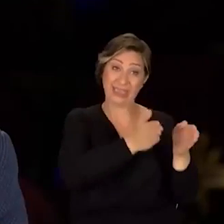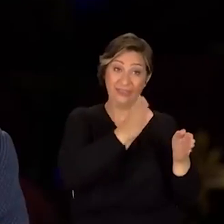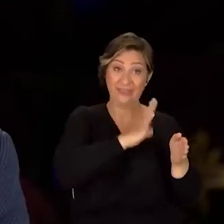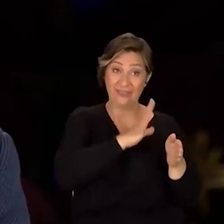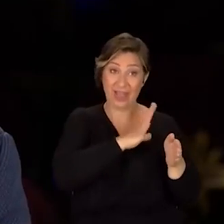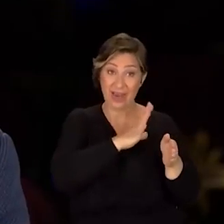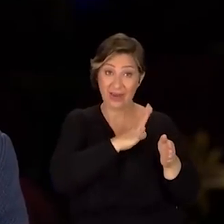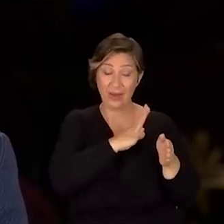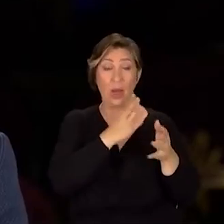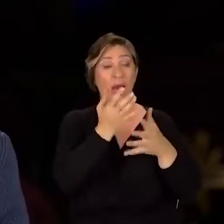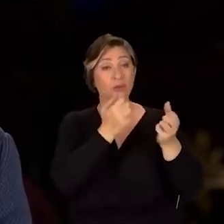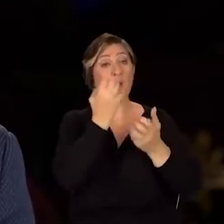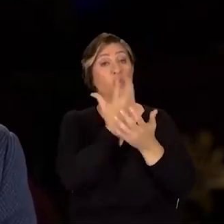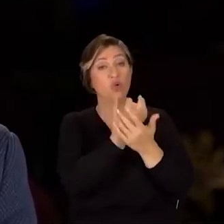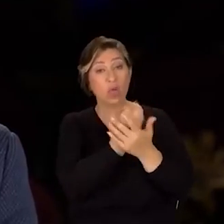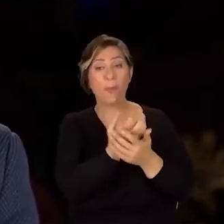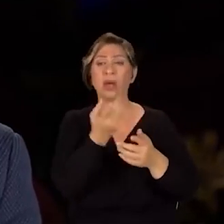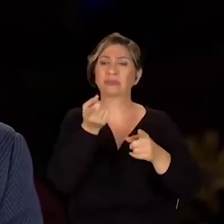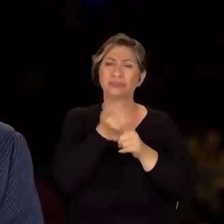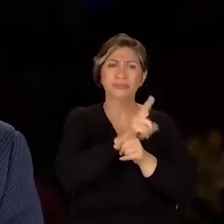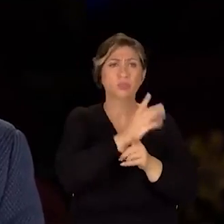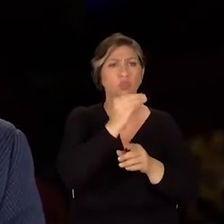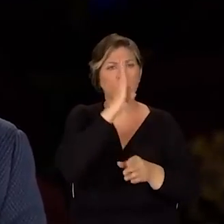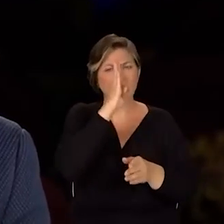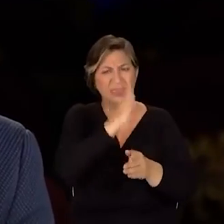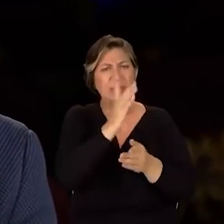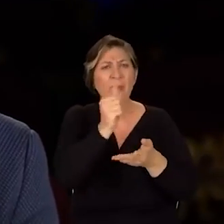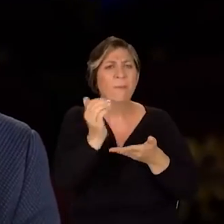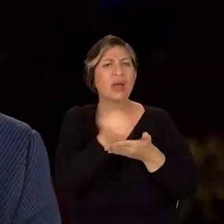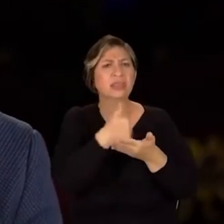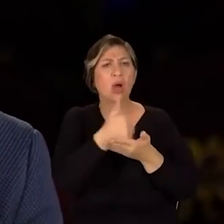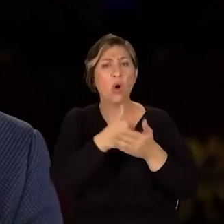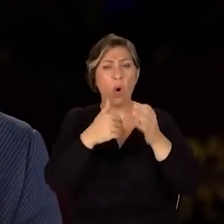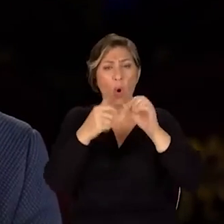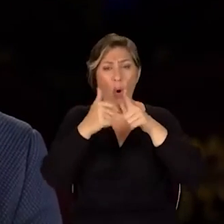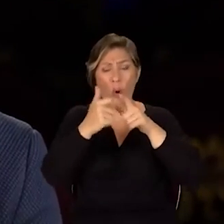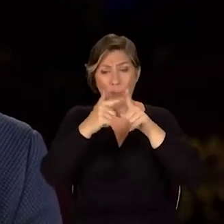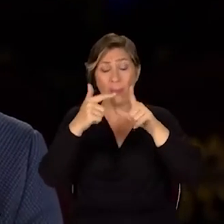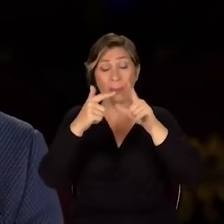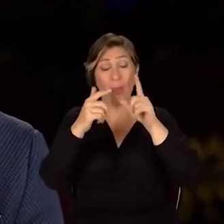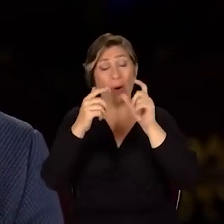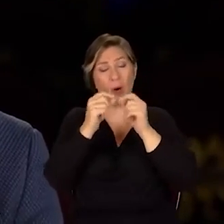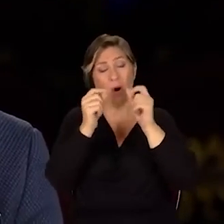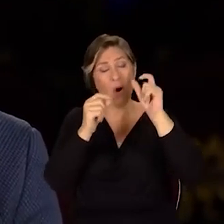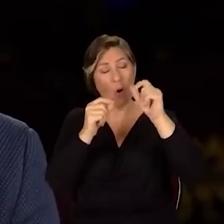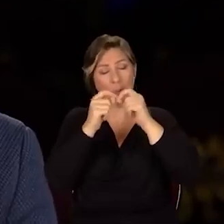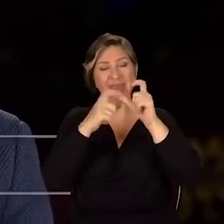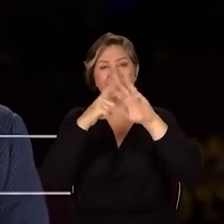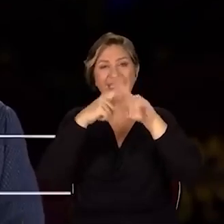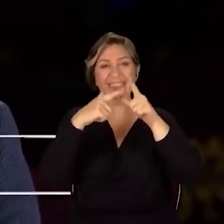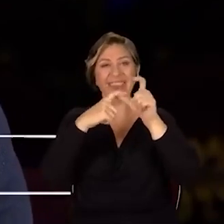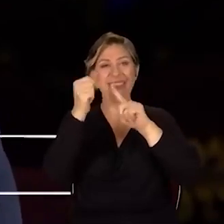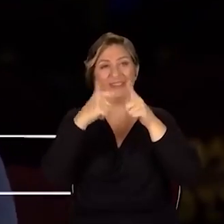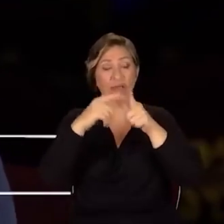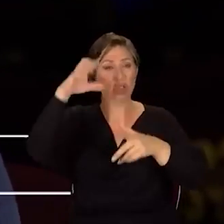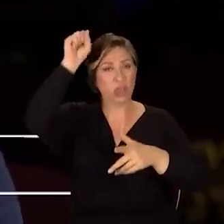ilgili device'lar uygulamalar var. Uygulamalar var ve çok ciddi bir pazar bu. Evet. Obsesif tüketici profili dediğimiz her şeyin en iyisini, şampuanın